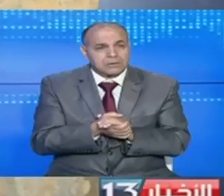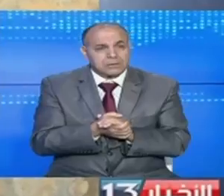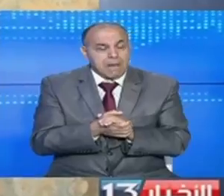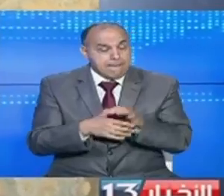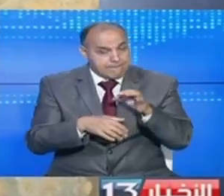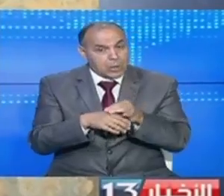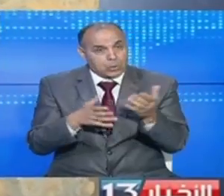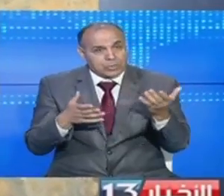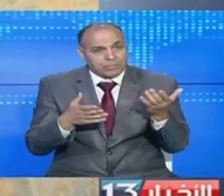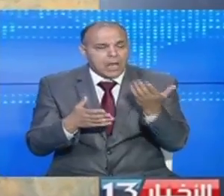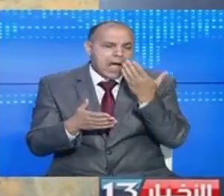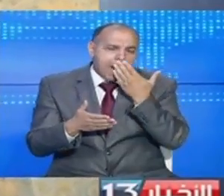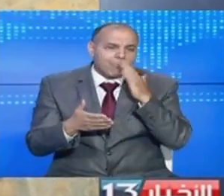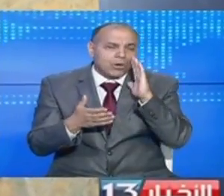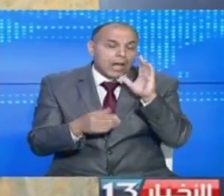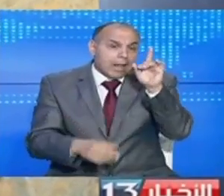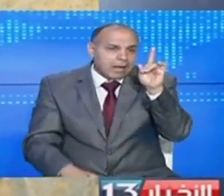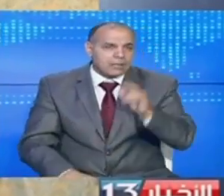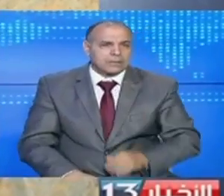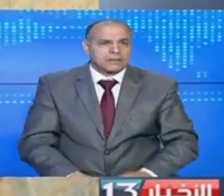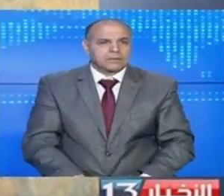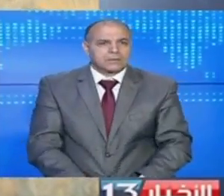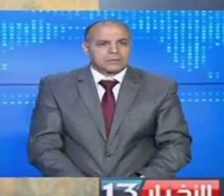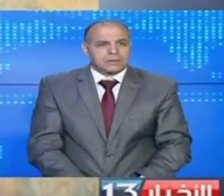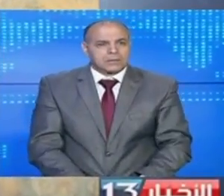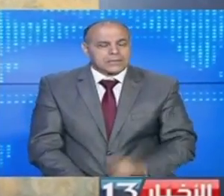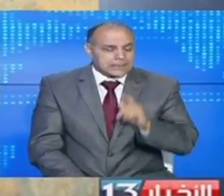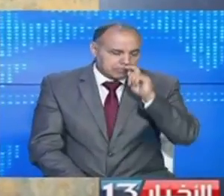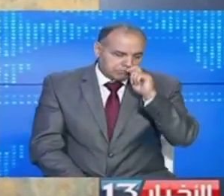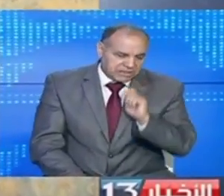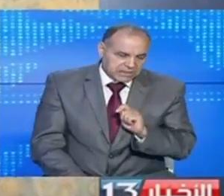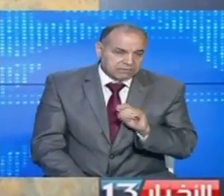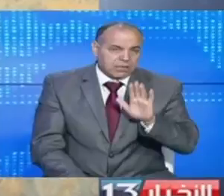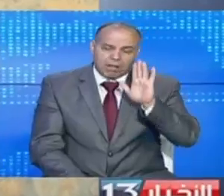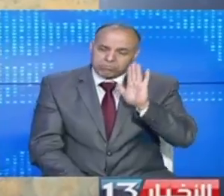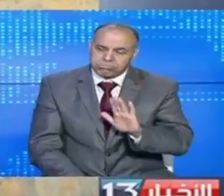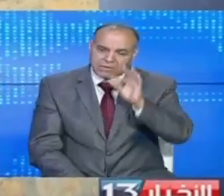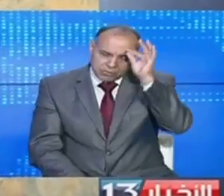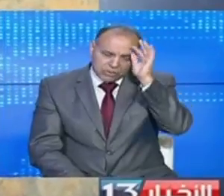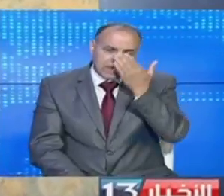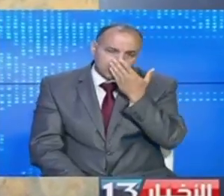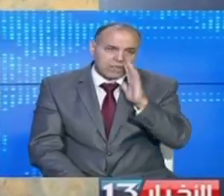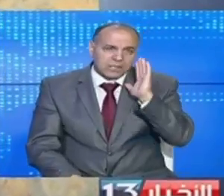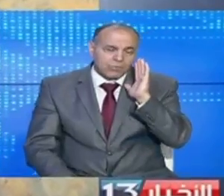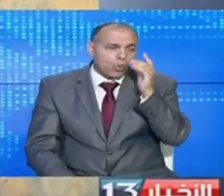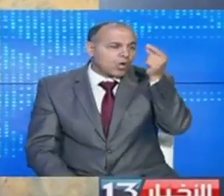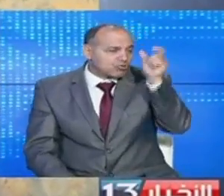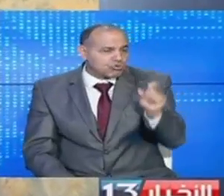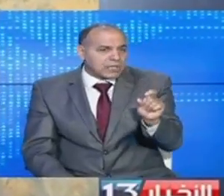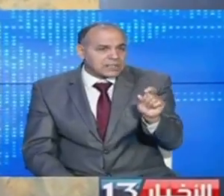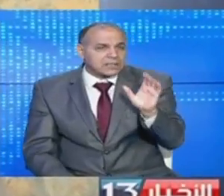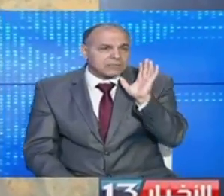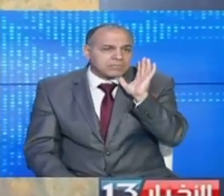من ربي والحمد لله، ولكن أجبرنا على القعدة هنا والحمد لله. هو الواحد فهمت